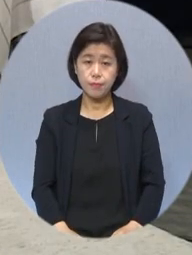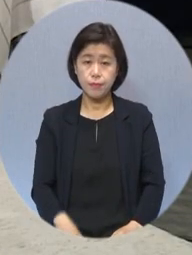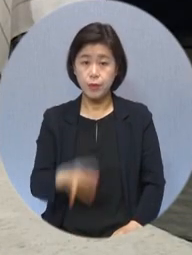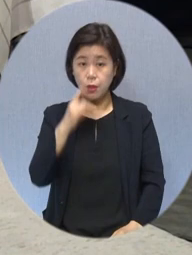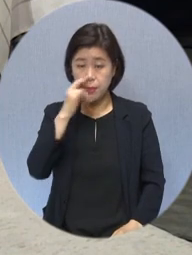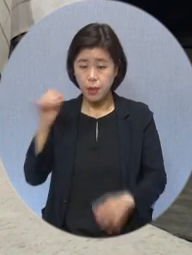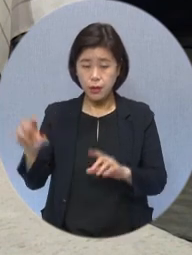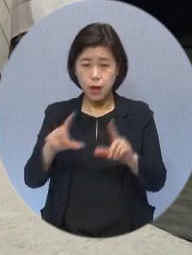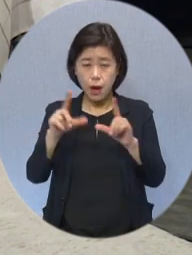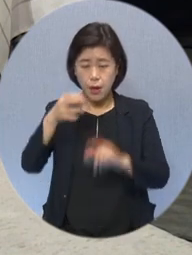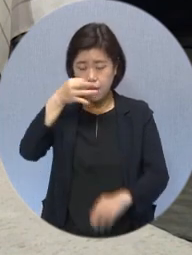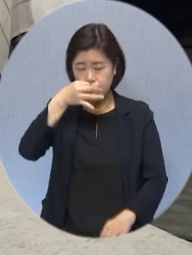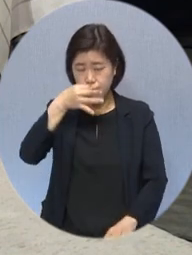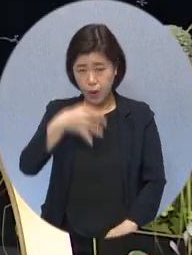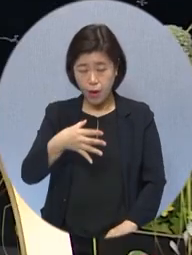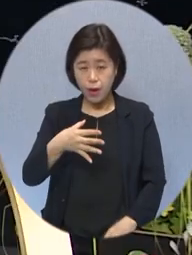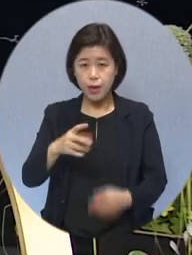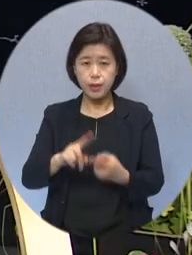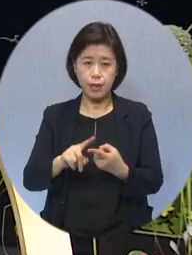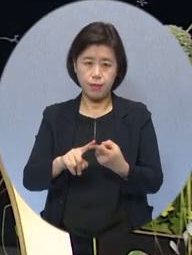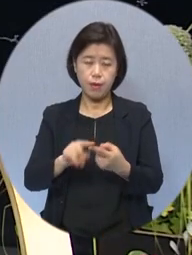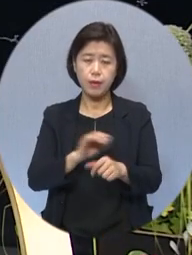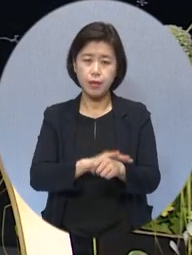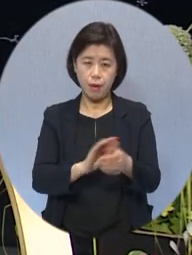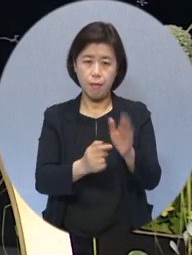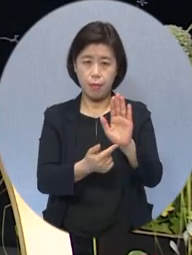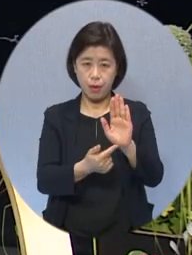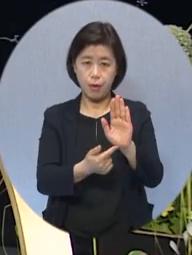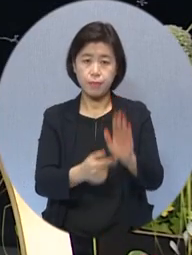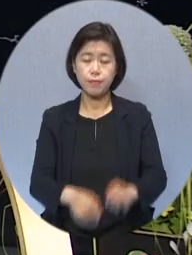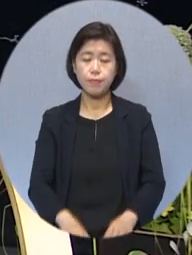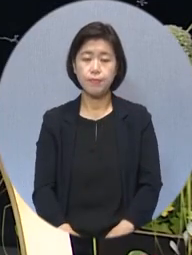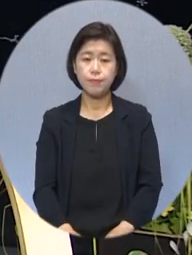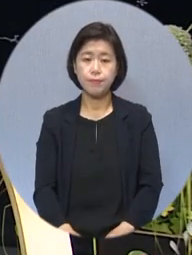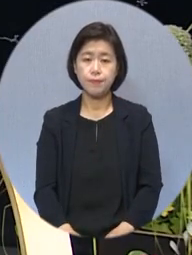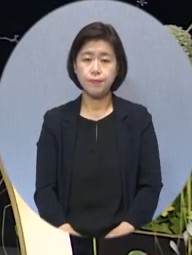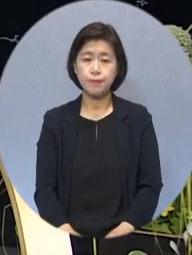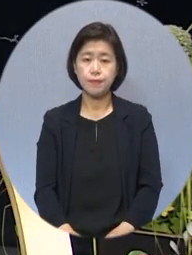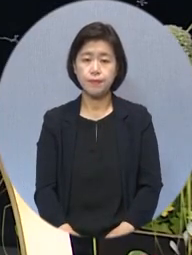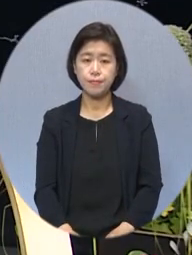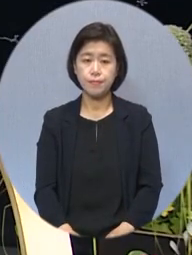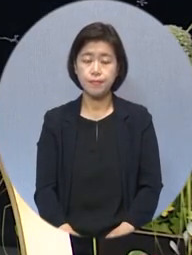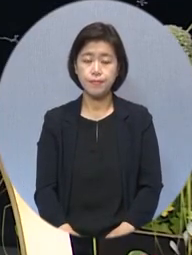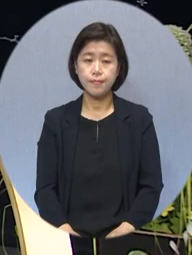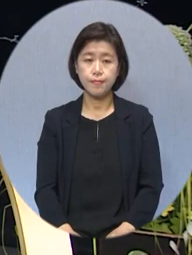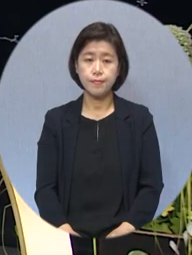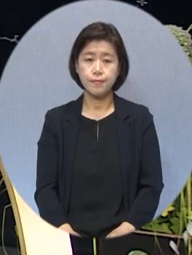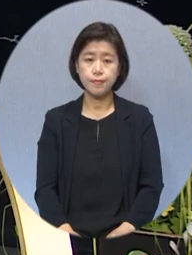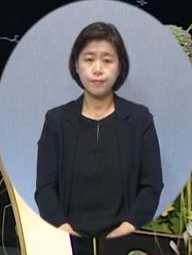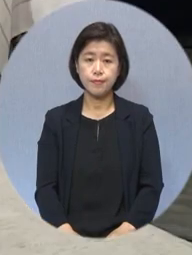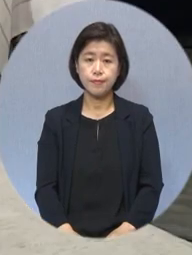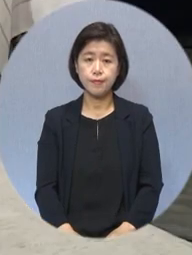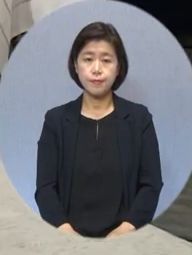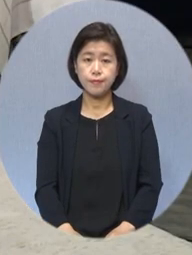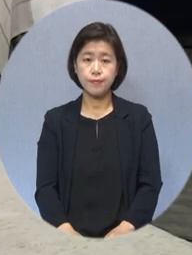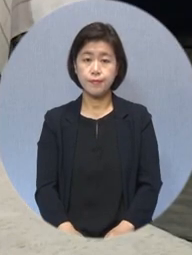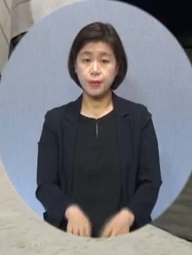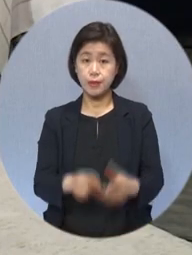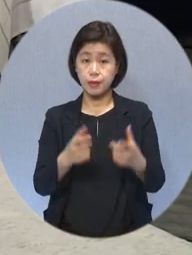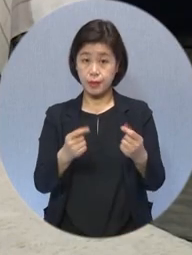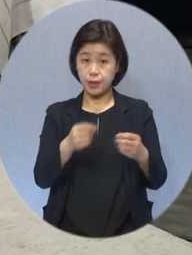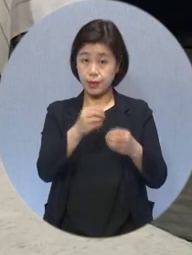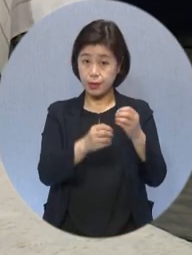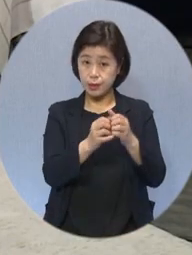잘 보여줄 수 있는 시어 바람을 재창조 코드로 삼은 것입니다. 이런 시인의